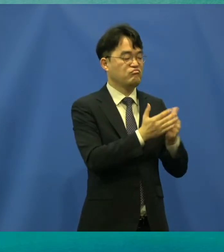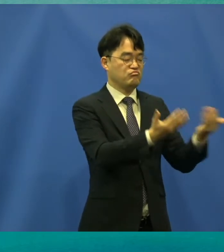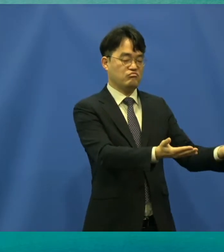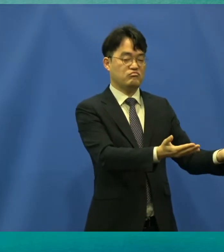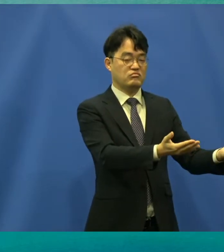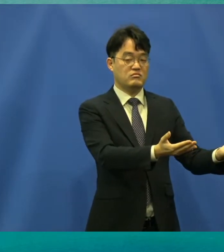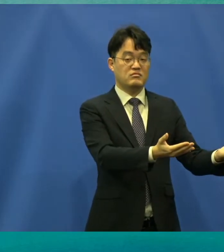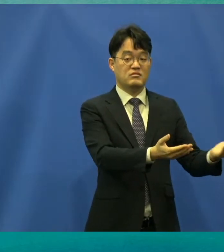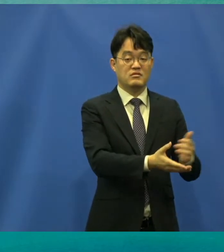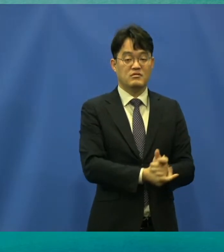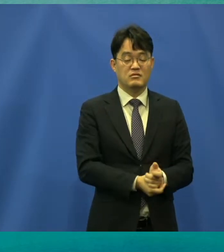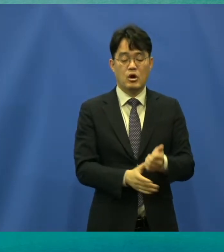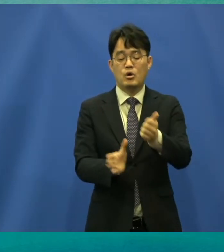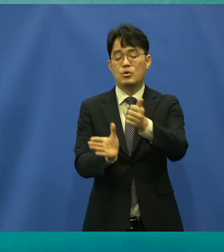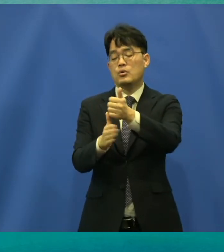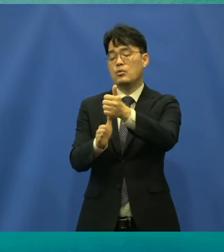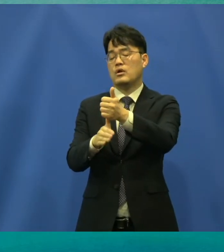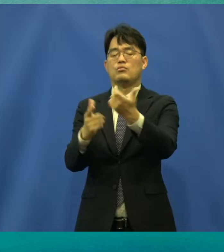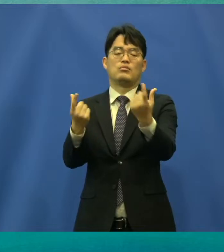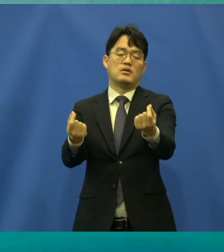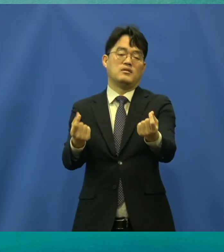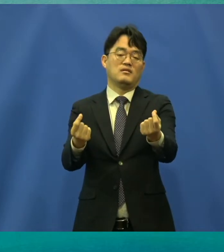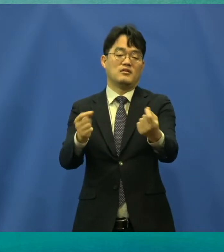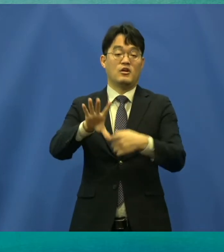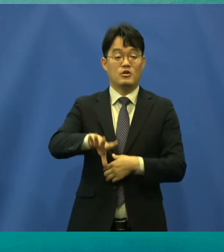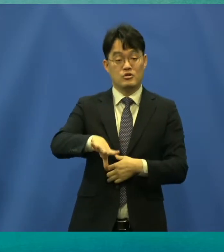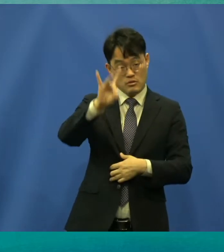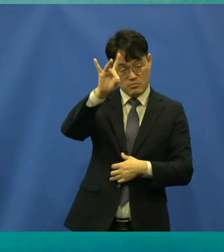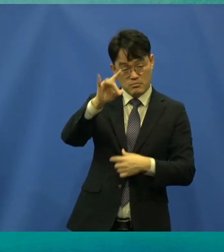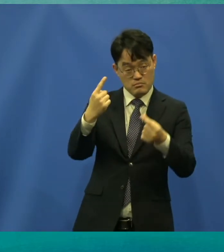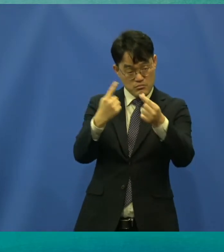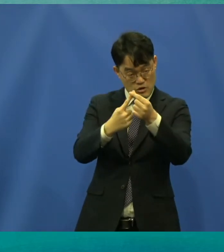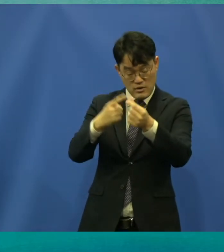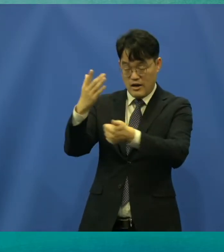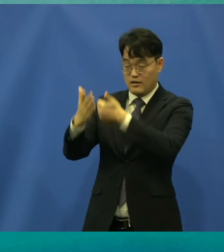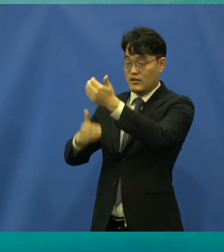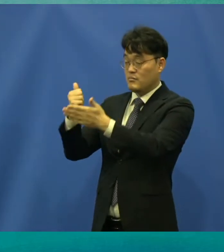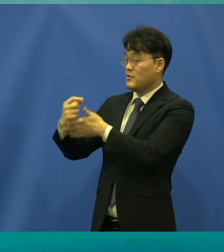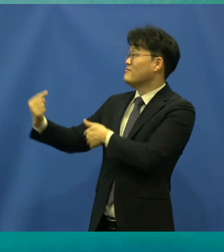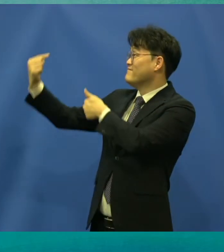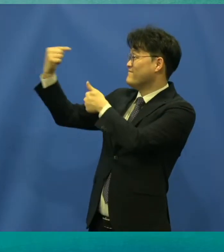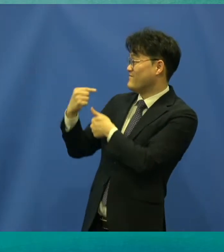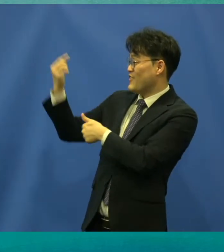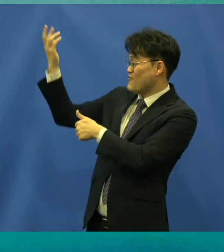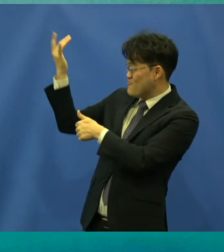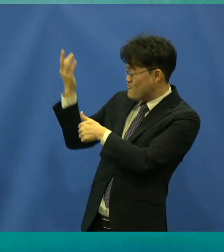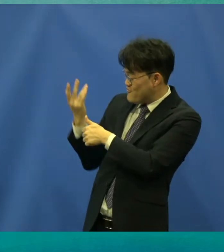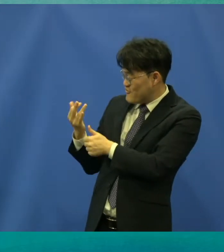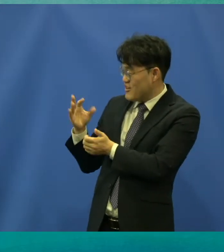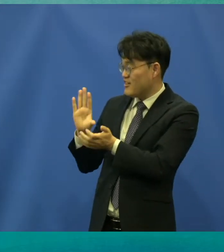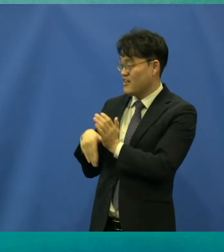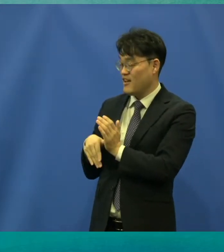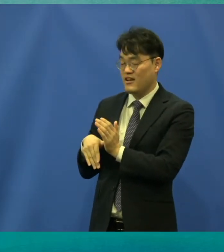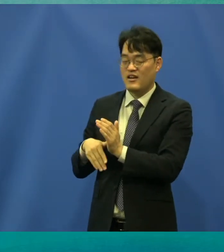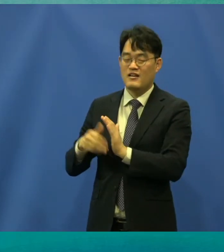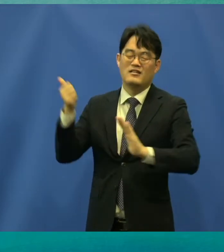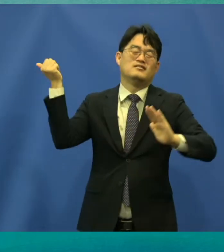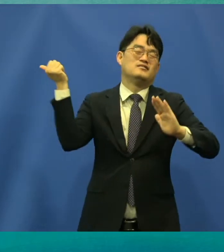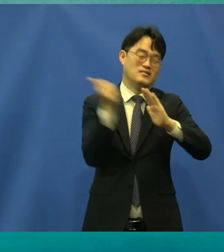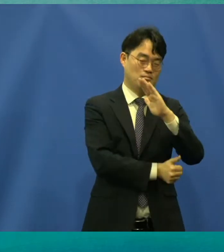첫 번째 부르심에서 실패했습니다. 그의 부적격성이 드러났습니다. 그런데 하나님은 그를 다시 보내십니다.